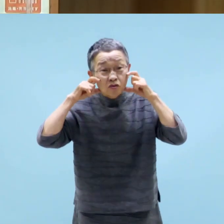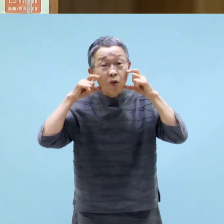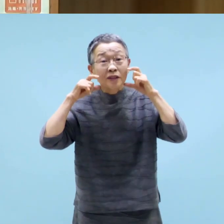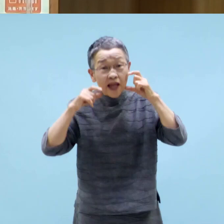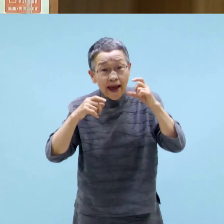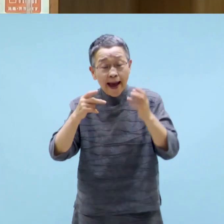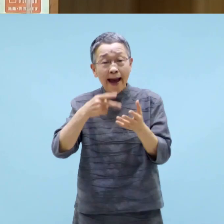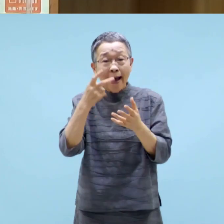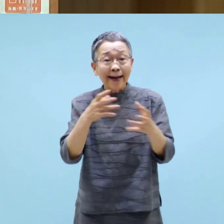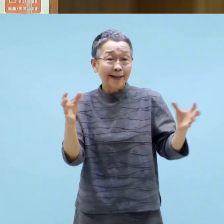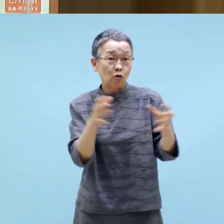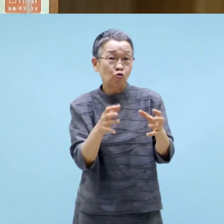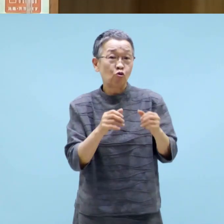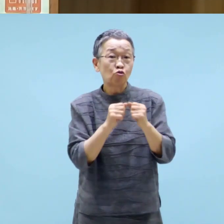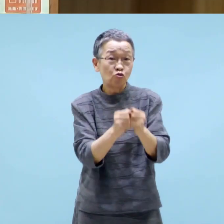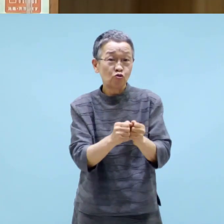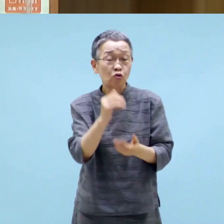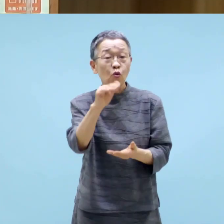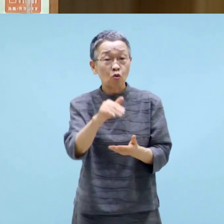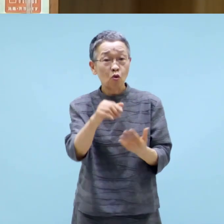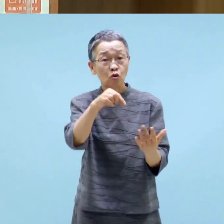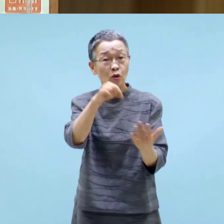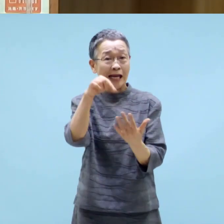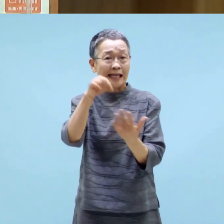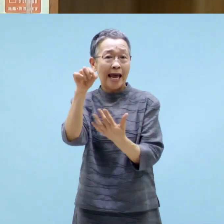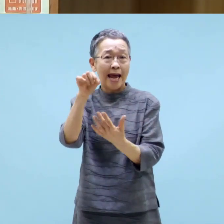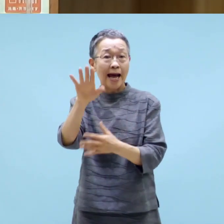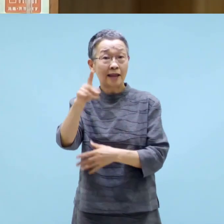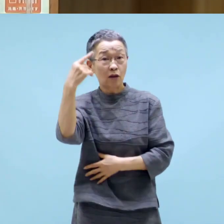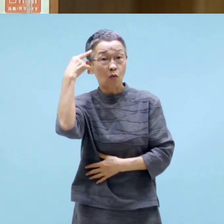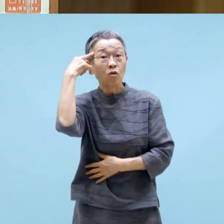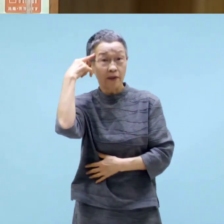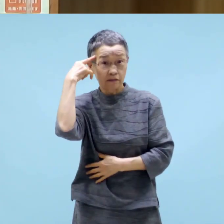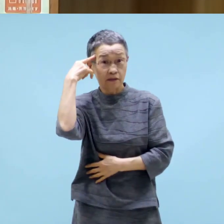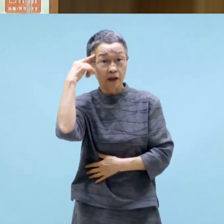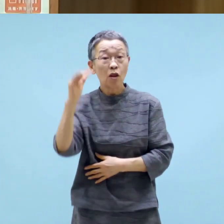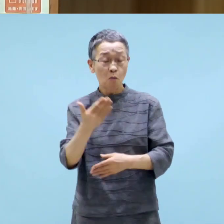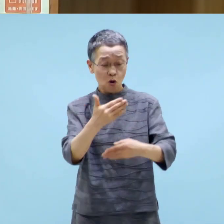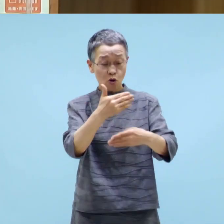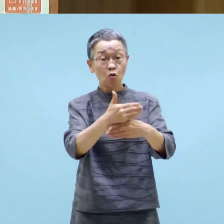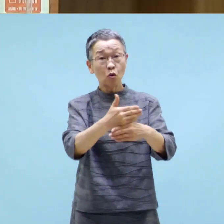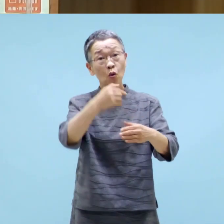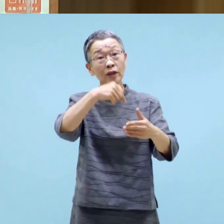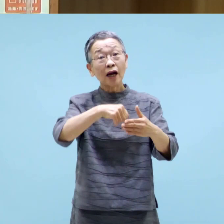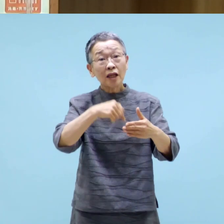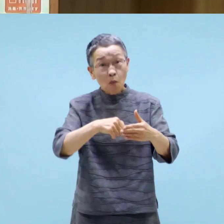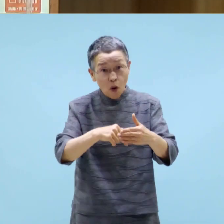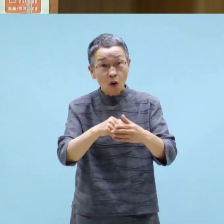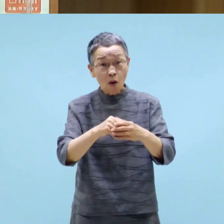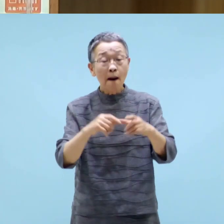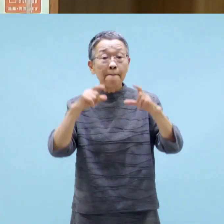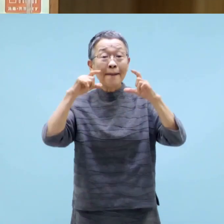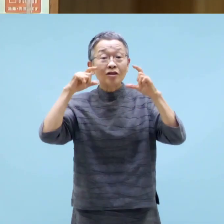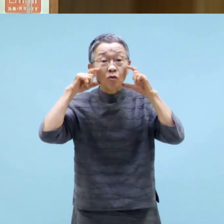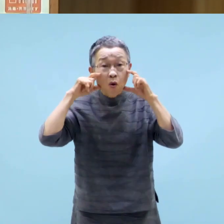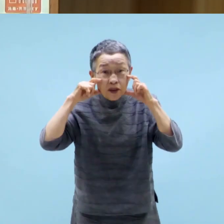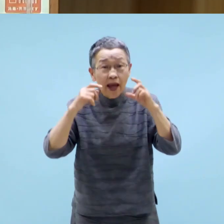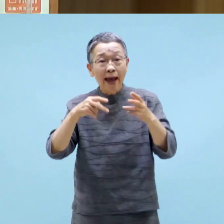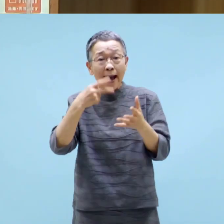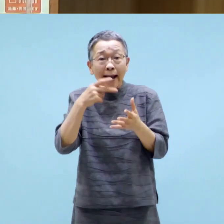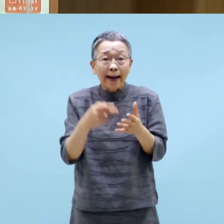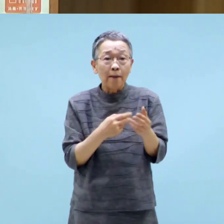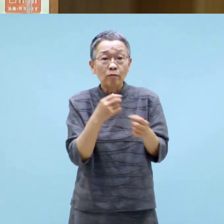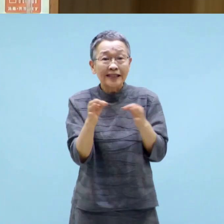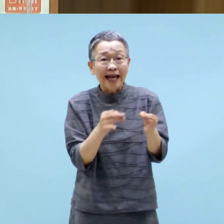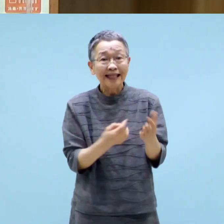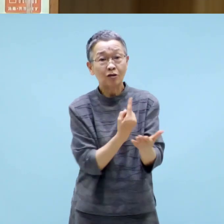のも取り上げていましたけれども、どうとしても今マスクをつけての会食っていうのを皆さんに求めている状況だとは思うん